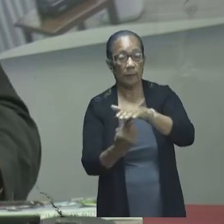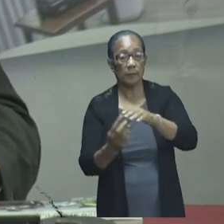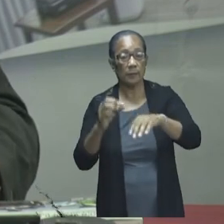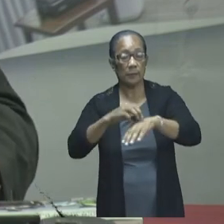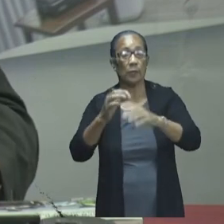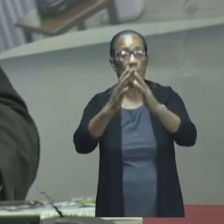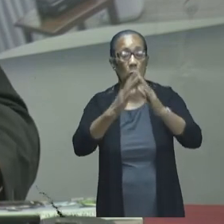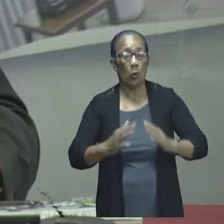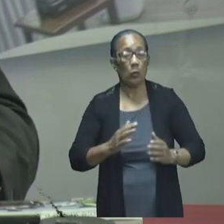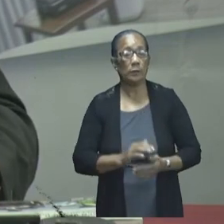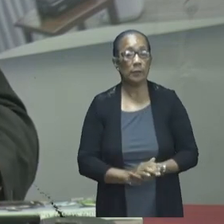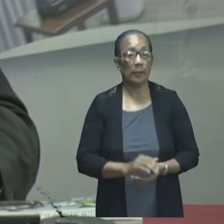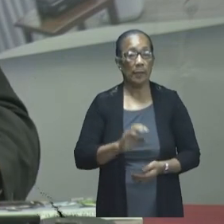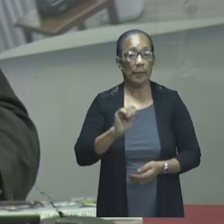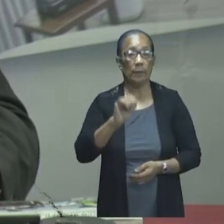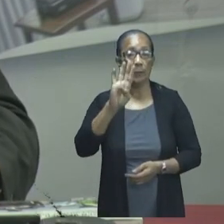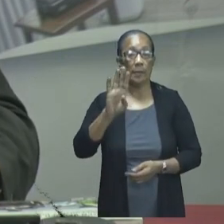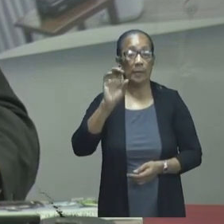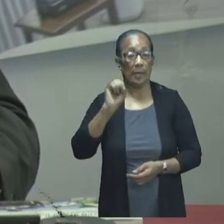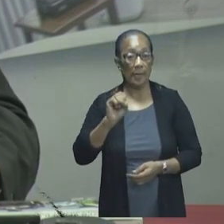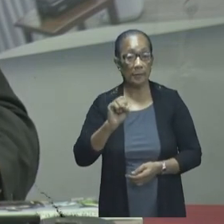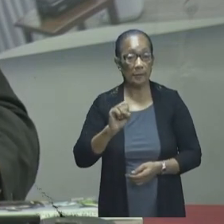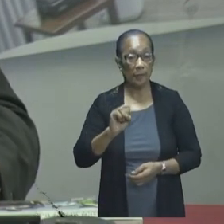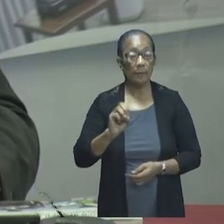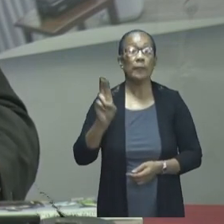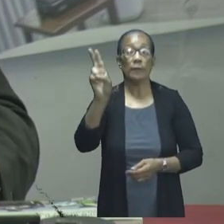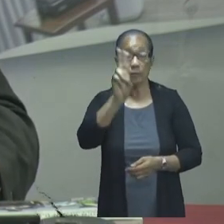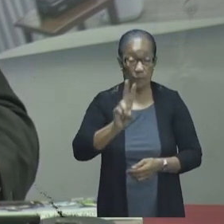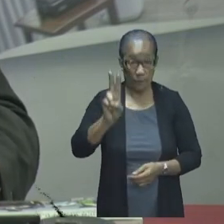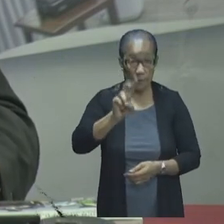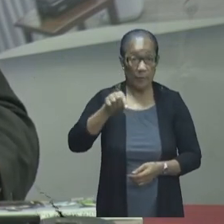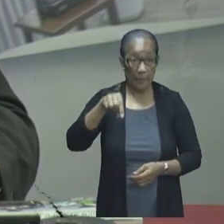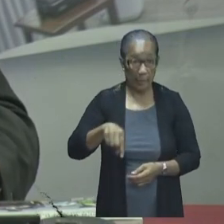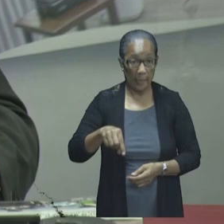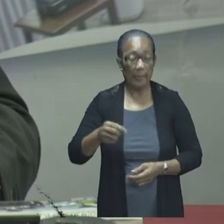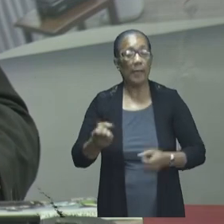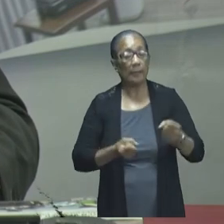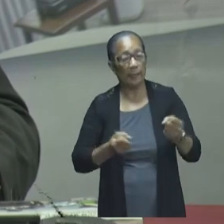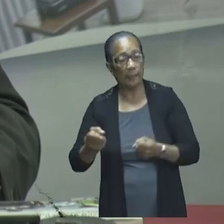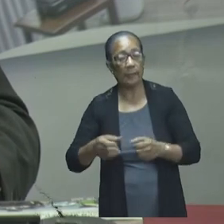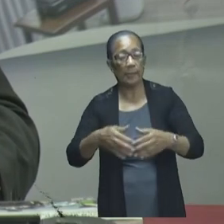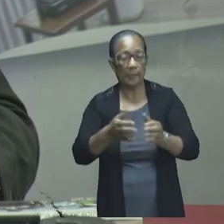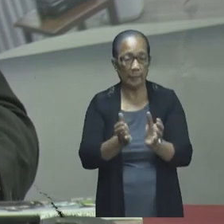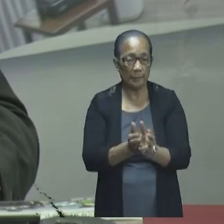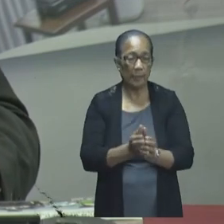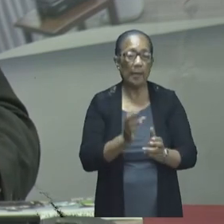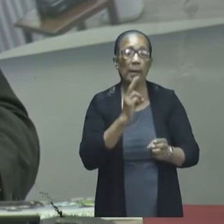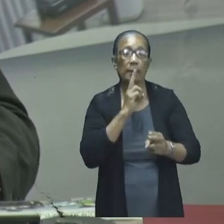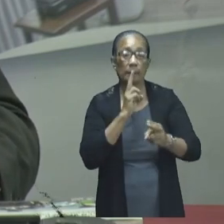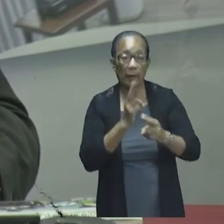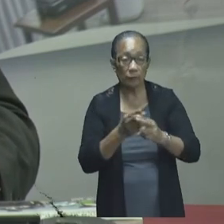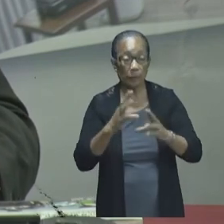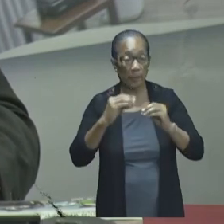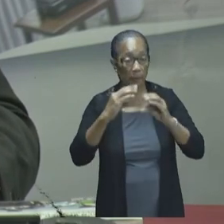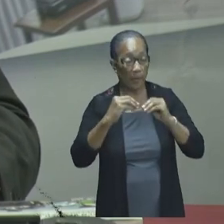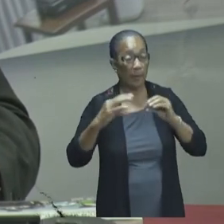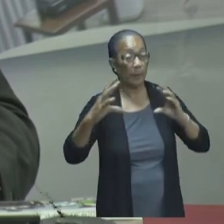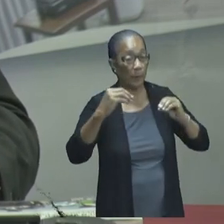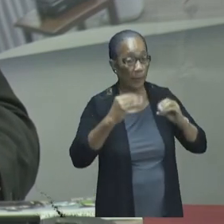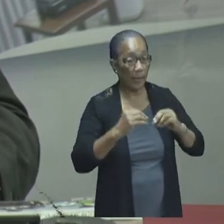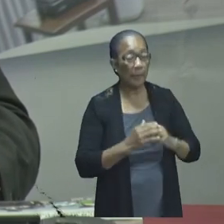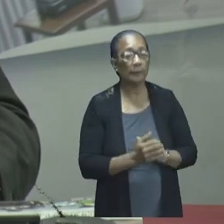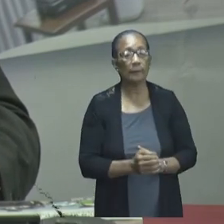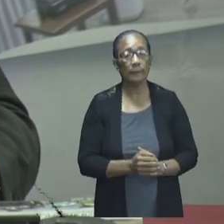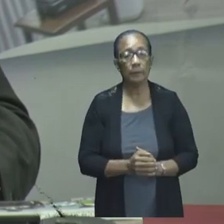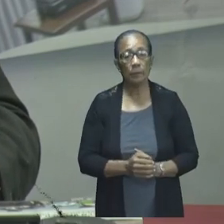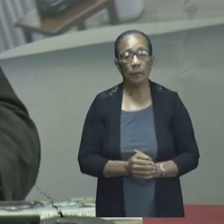door lekkere bananen geven staat op agenda aanstaande vrijdag op de regeringsraad natuurlijk die door legt en alle aanbevelen die